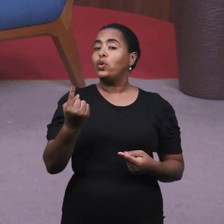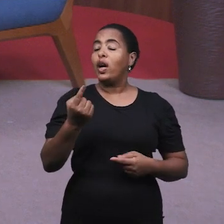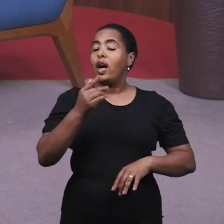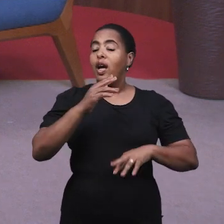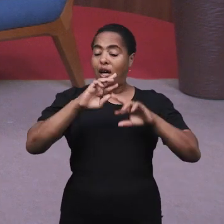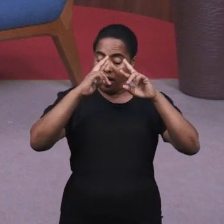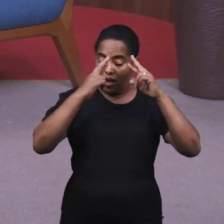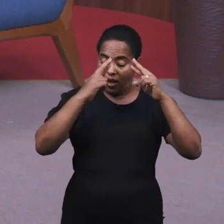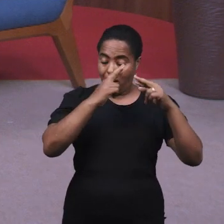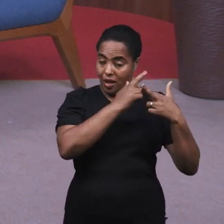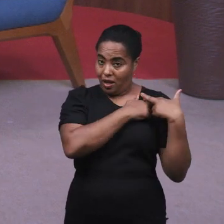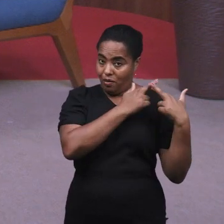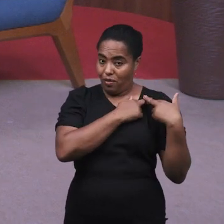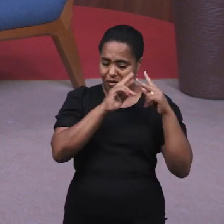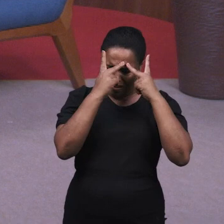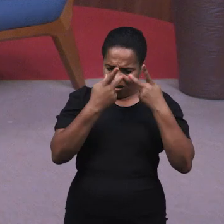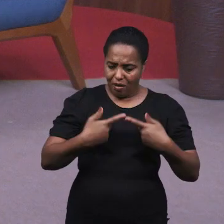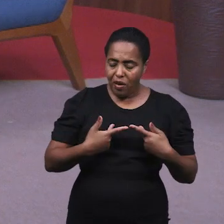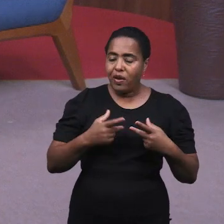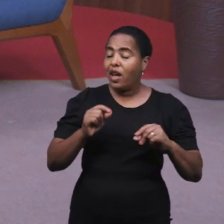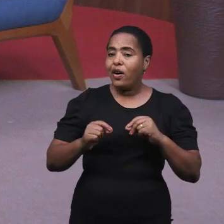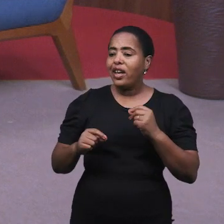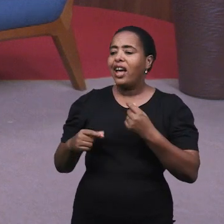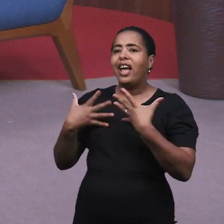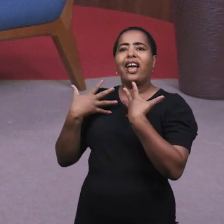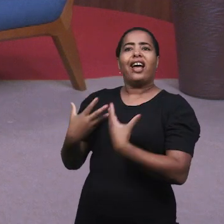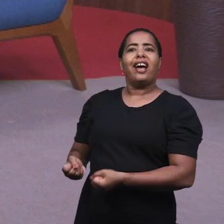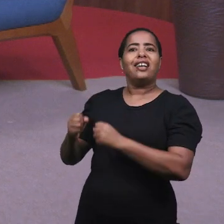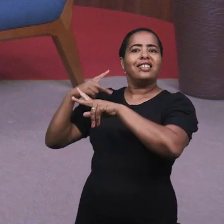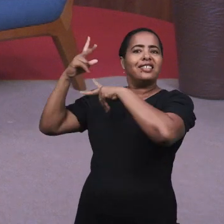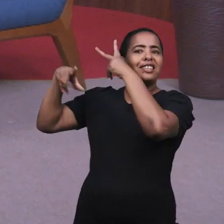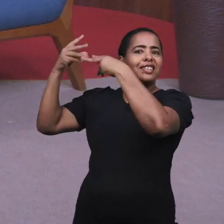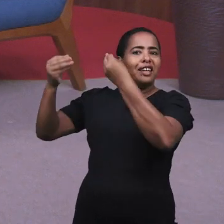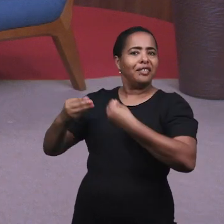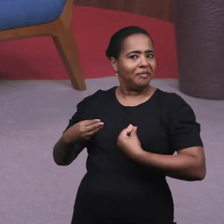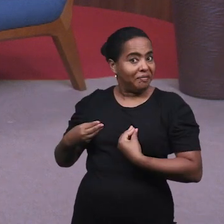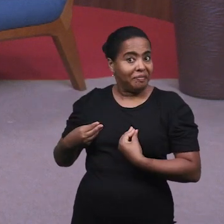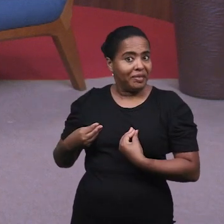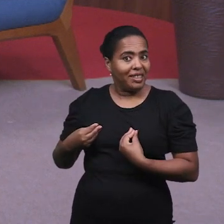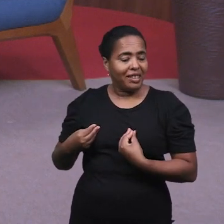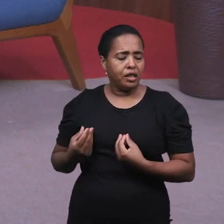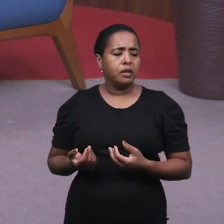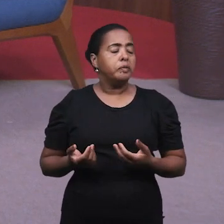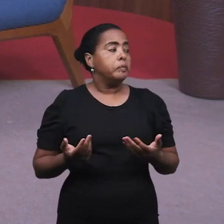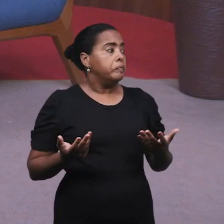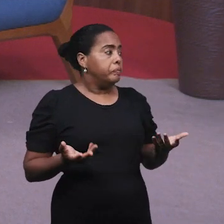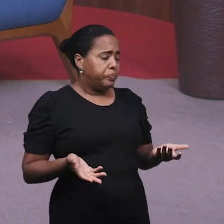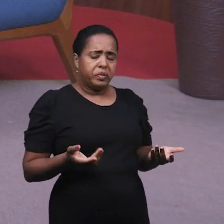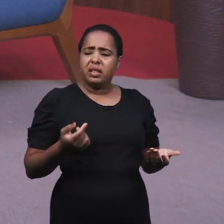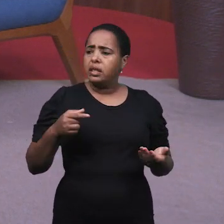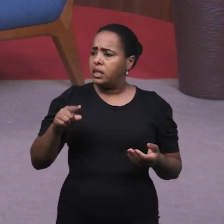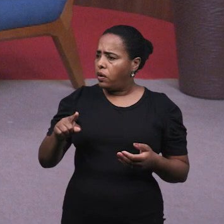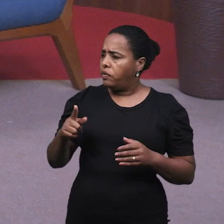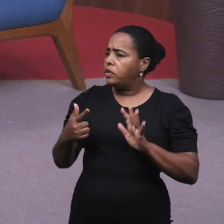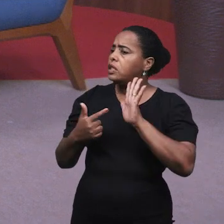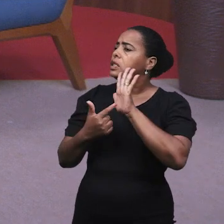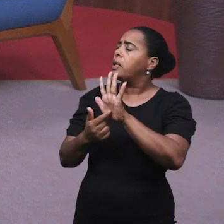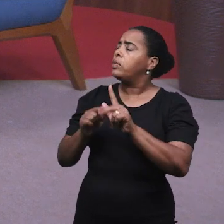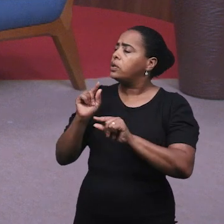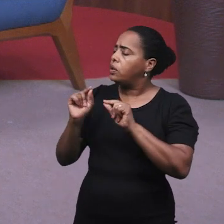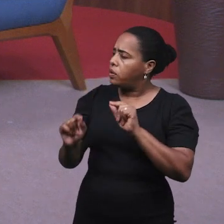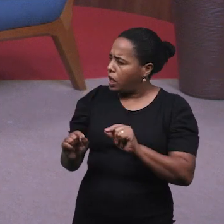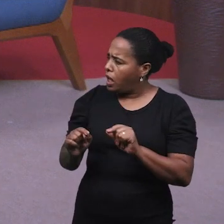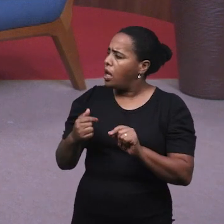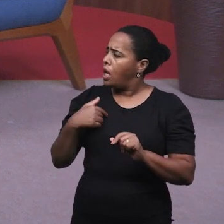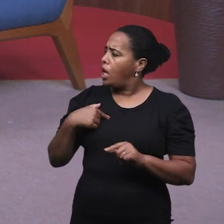c'est accepter ce don, c'est accepter cette grâce. Donc, Daniel, ce que vous dites ici en